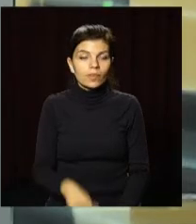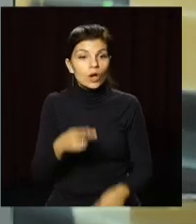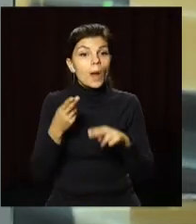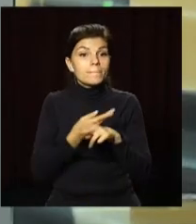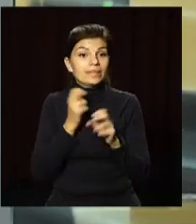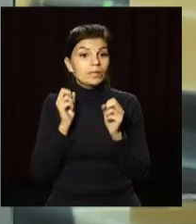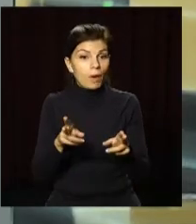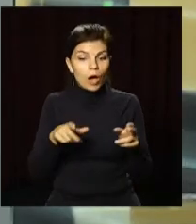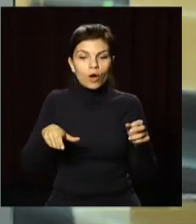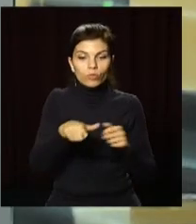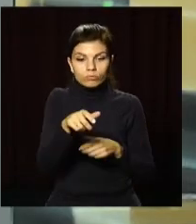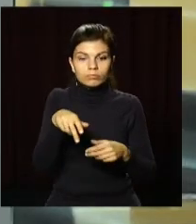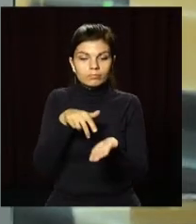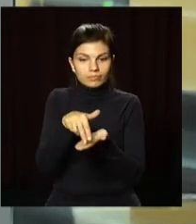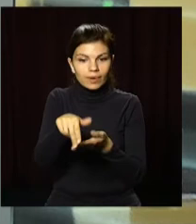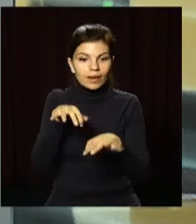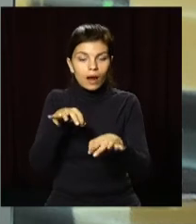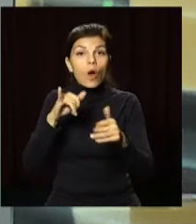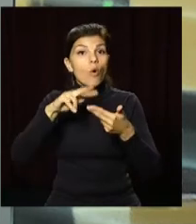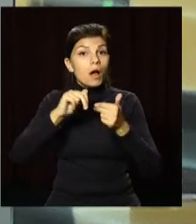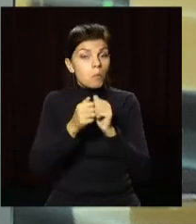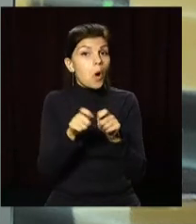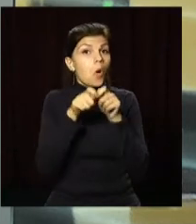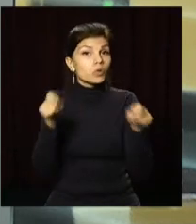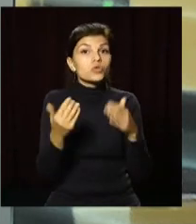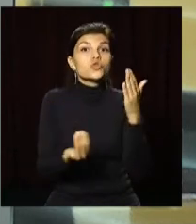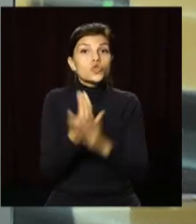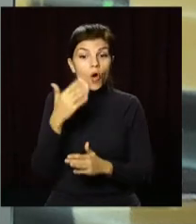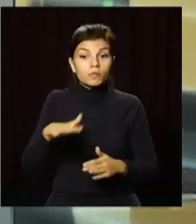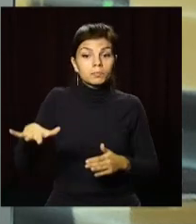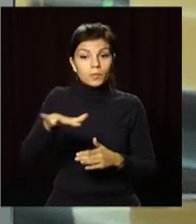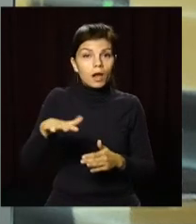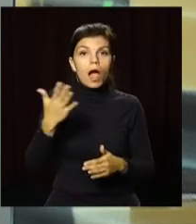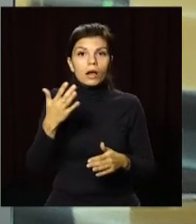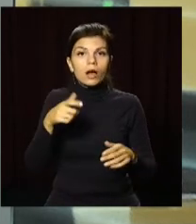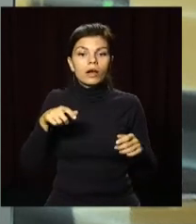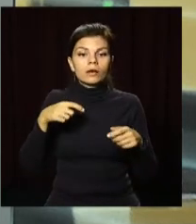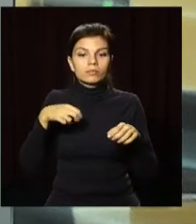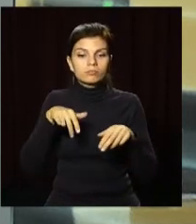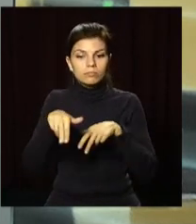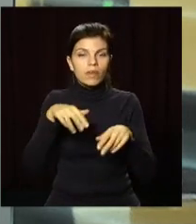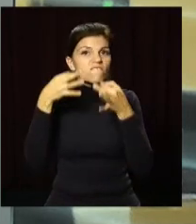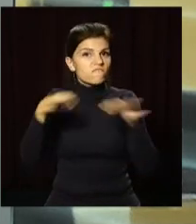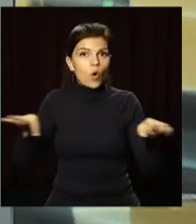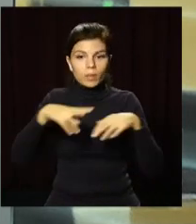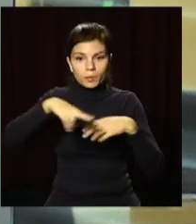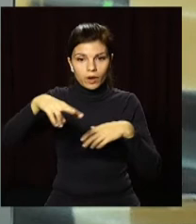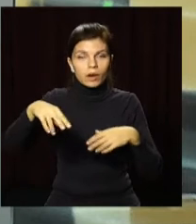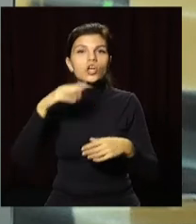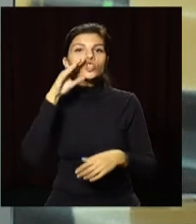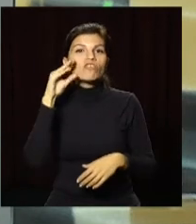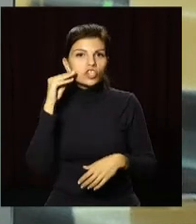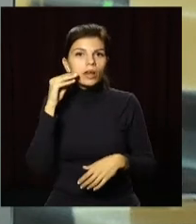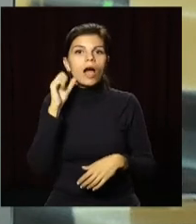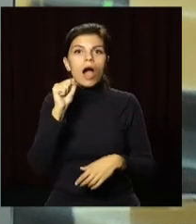Безпечний рух для пішоходів та автівок. У Кам'янському відкрили новий об'єкт, який регулює рух. Він на перехресті проспектів Тараса Шевченка